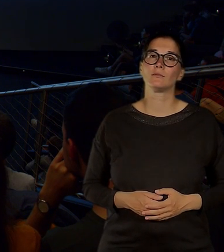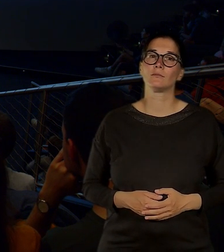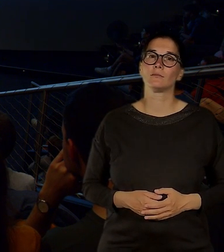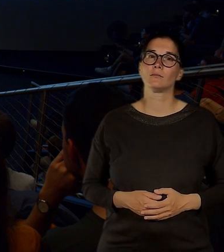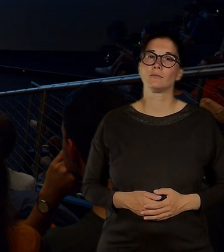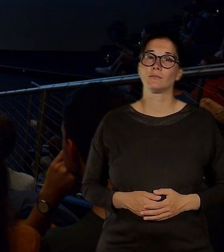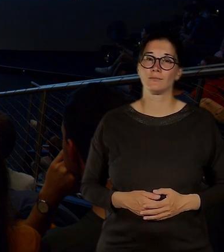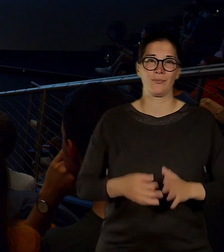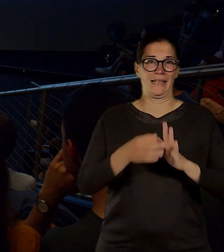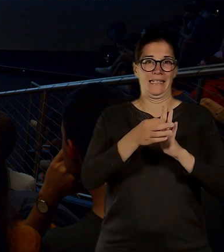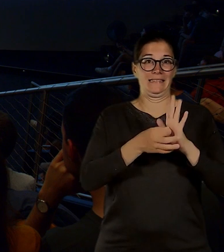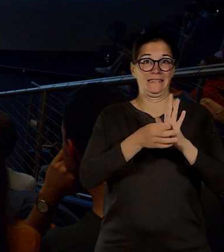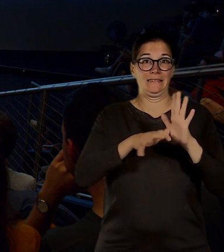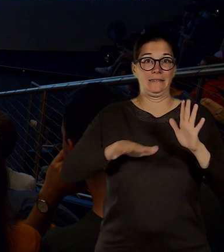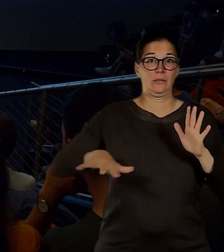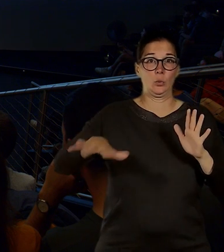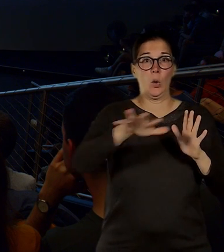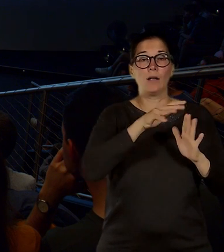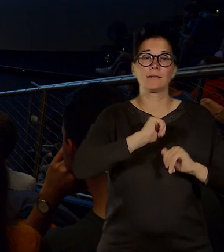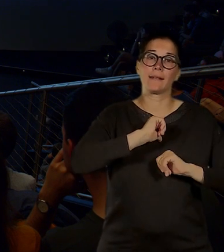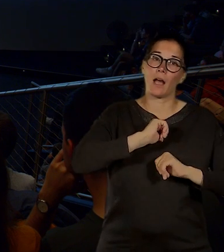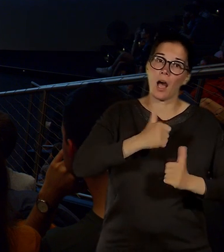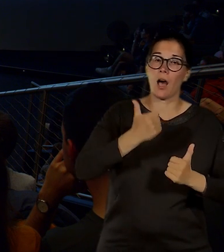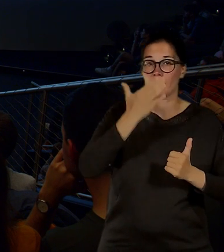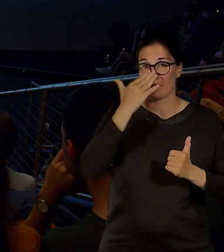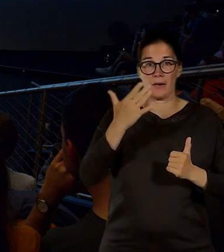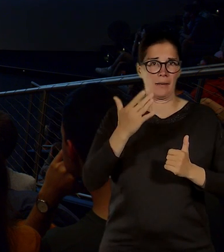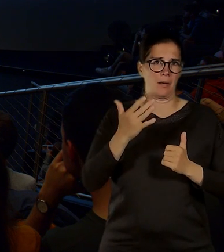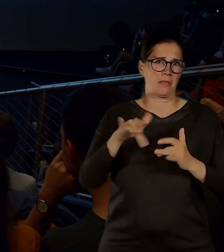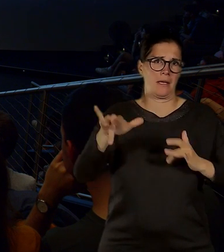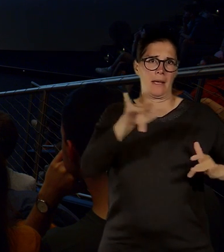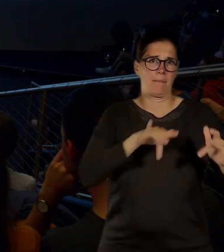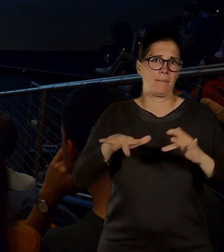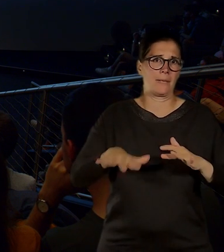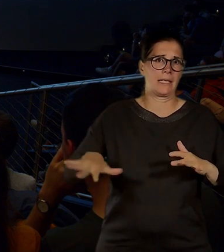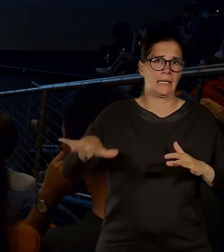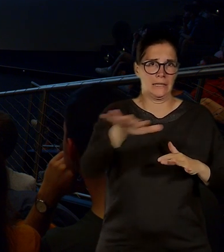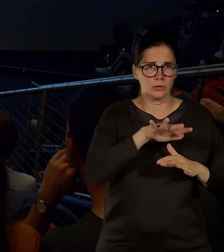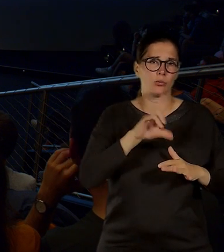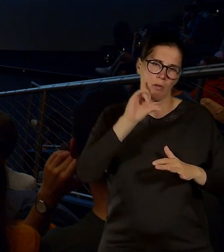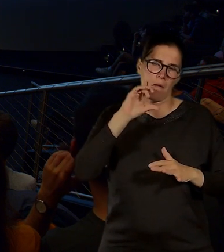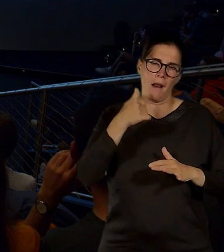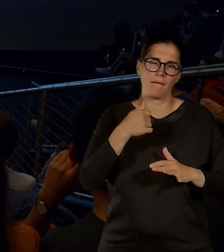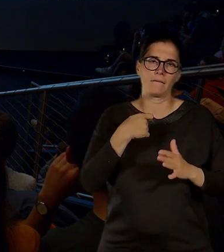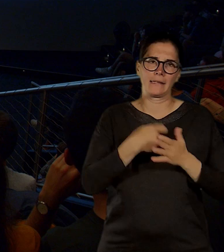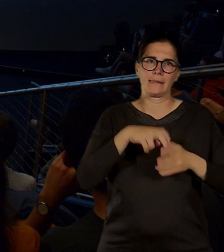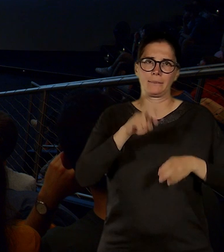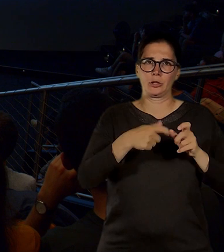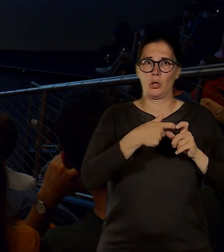celkovém situaci toho řešeného území vlastně především ty cyklistické pruhy